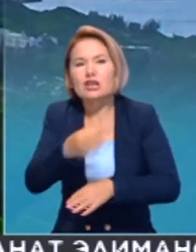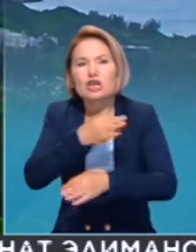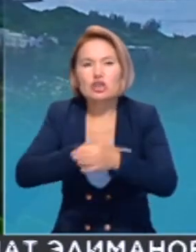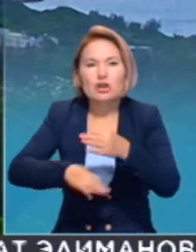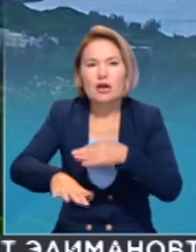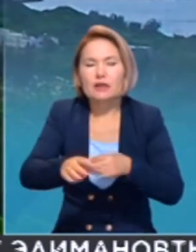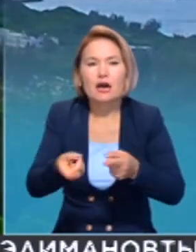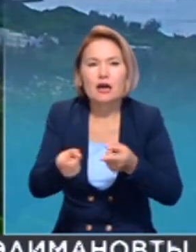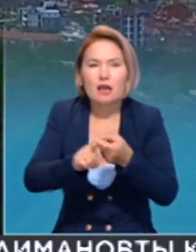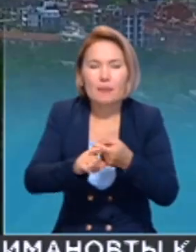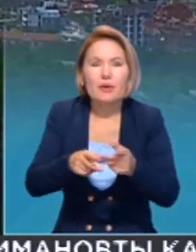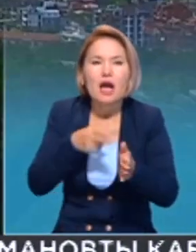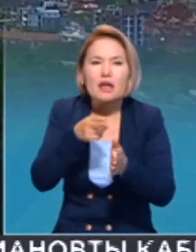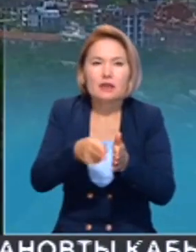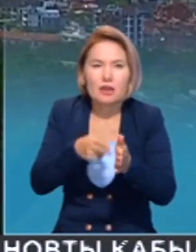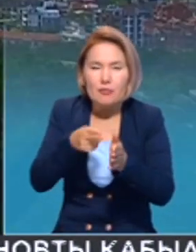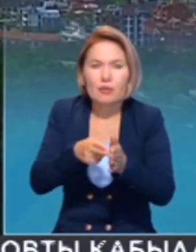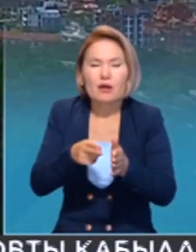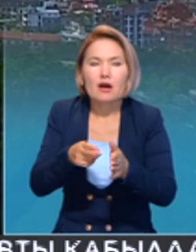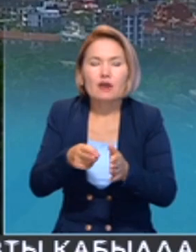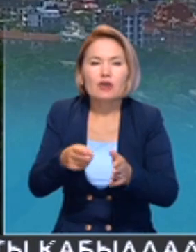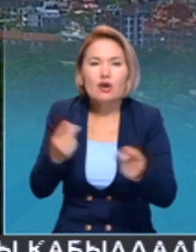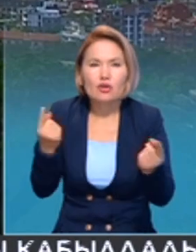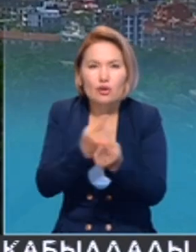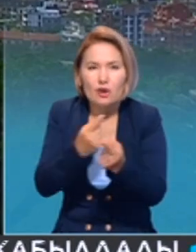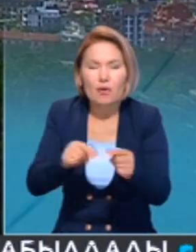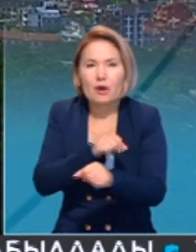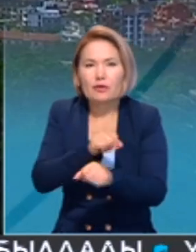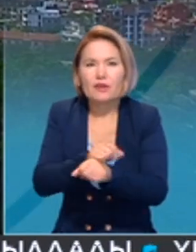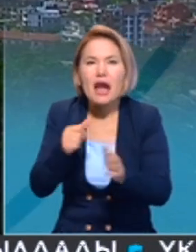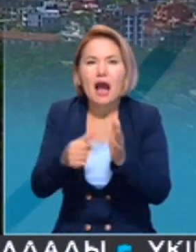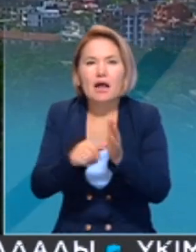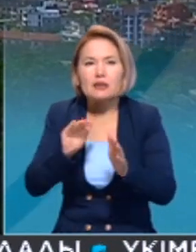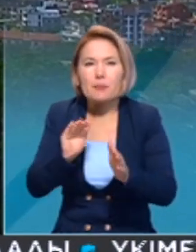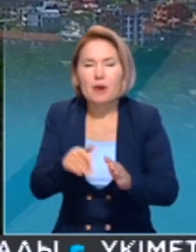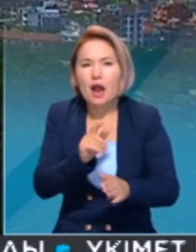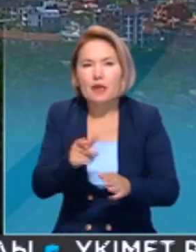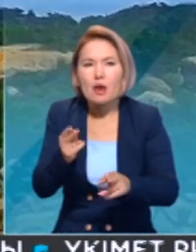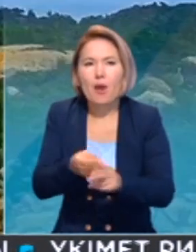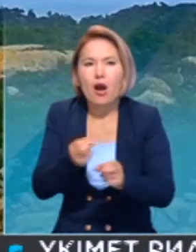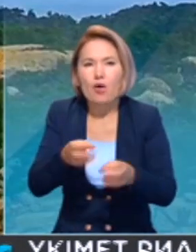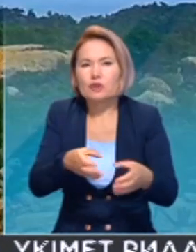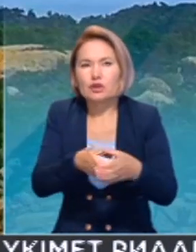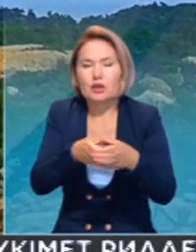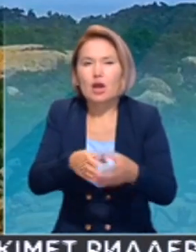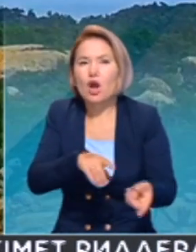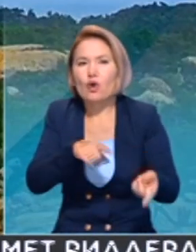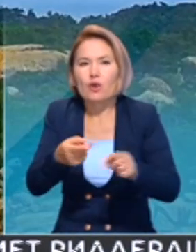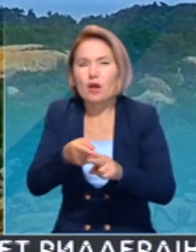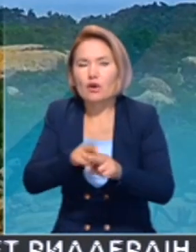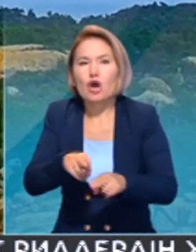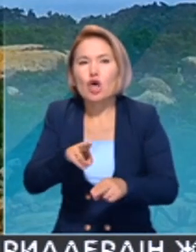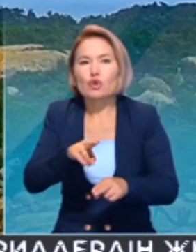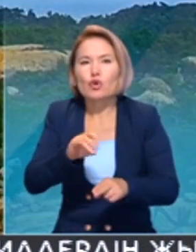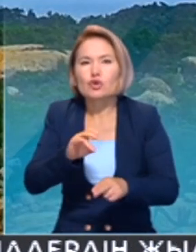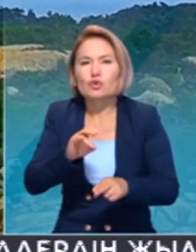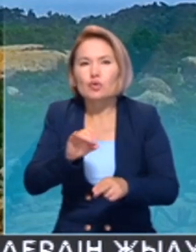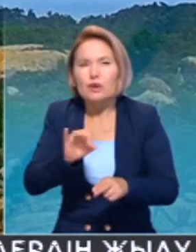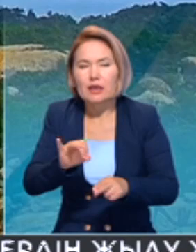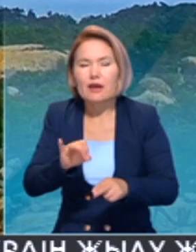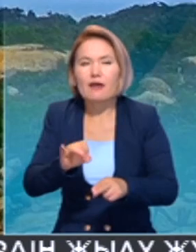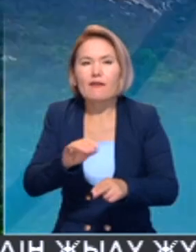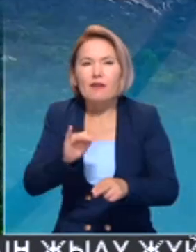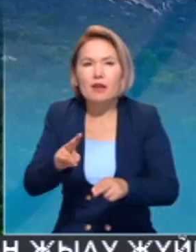шығысын жалғайтын теміржол қатынасы да тоқтап тұр. 6000-ға жуық адам қауіпсіз жерге көшірілді. Бұған дейін Доксури Филиппин